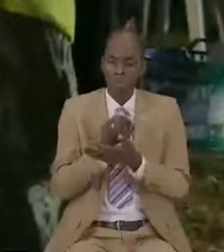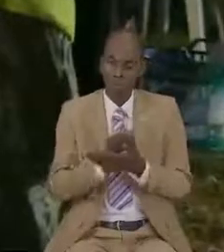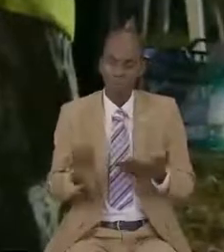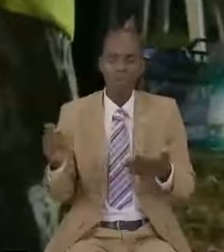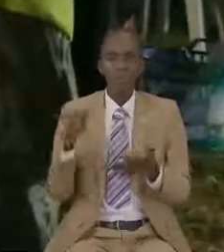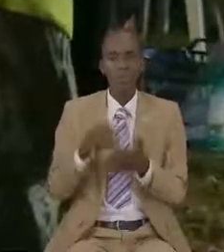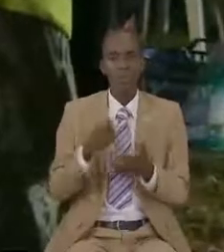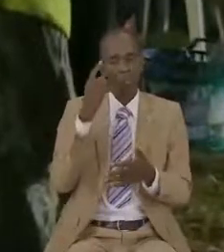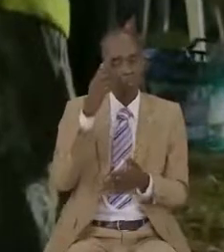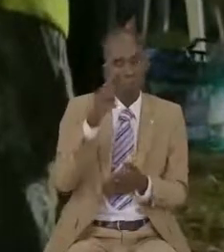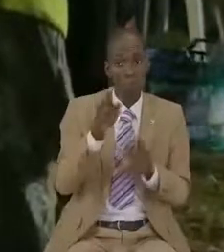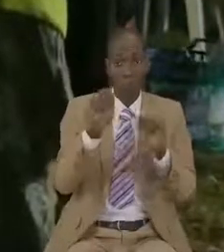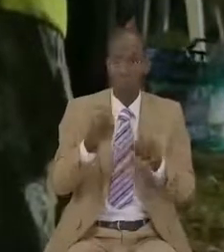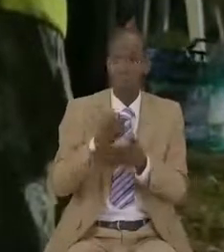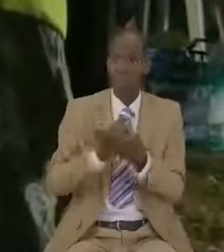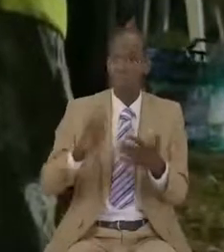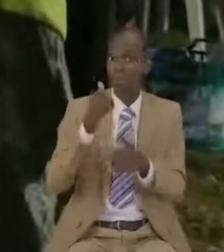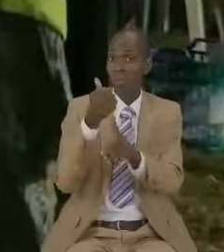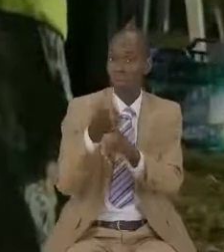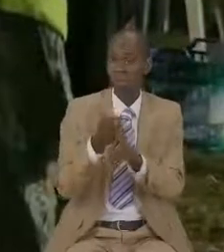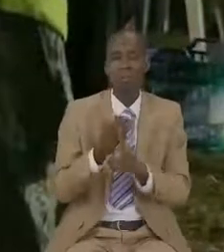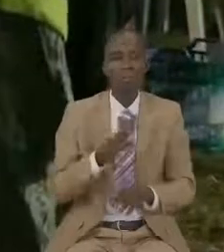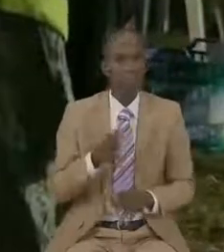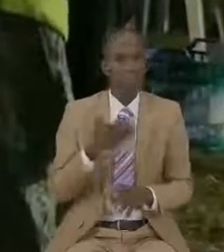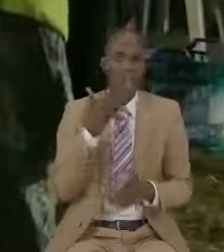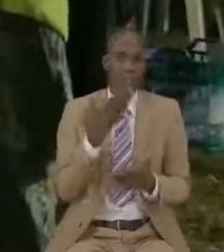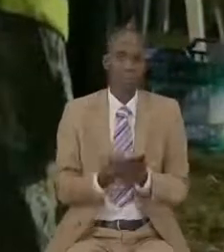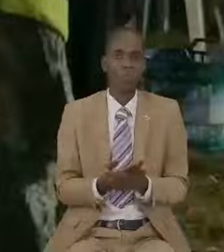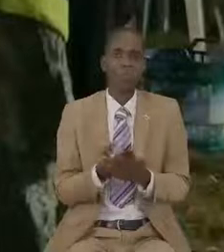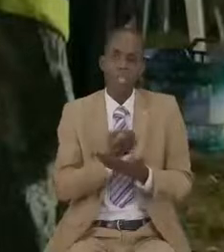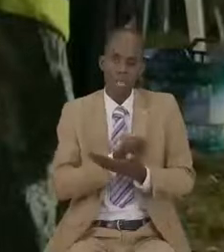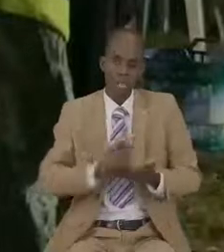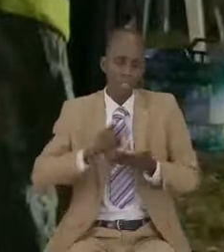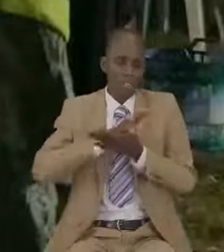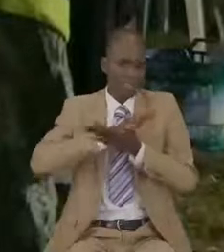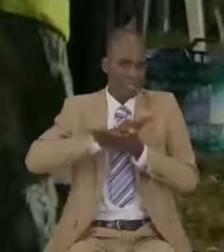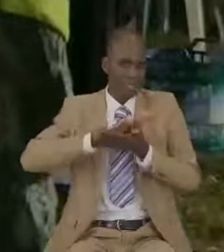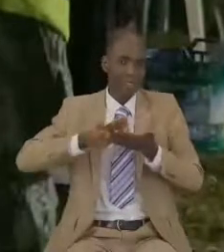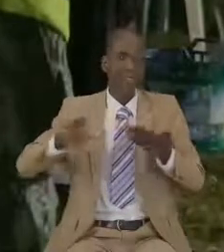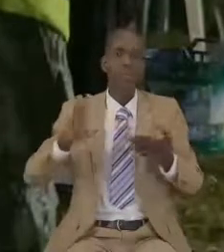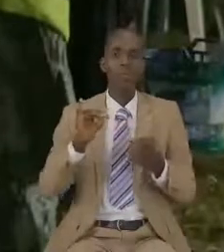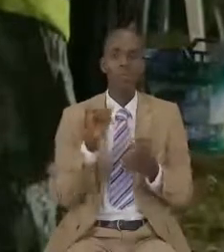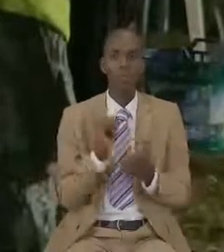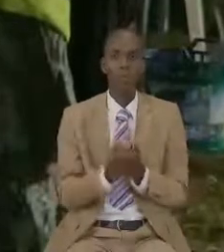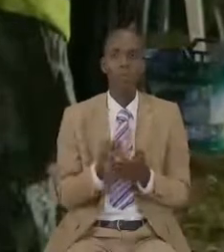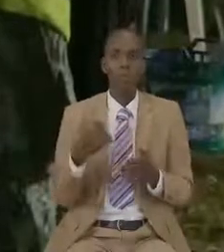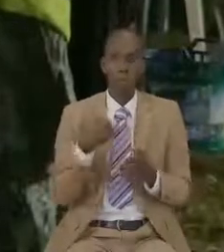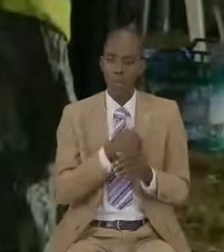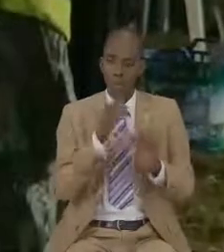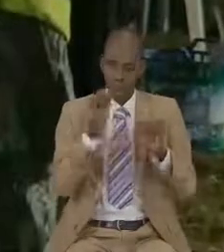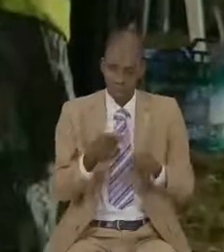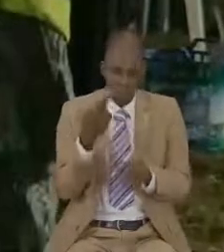matériels pourront vous être envoyés. Ça vous aidera dans votre nouvelle foi dans le Seigneur